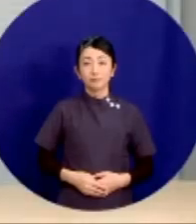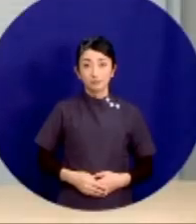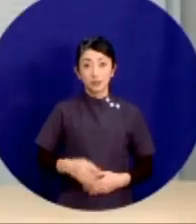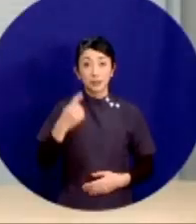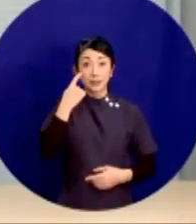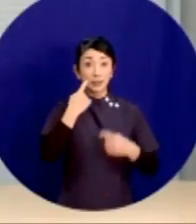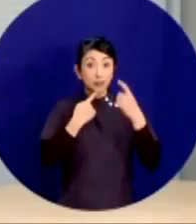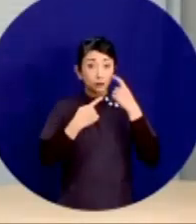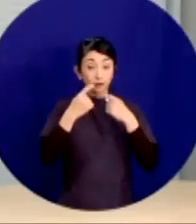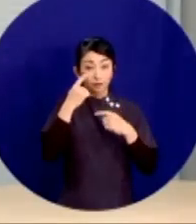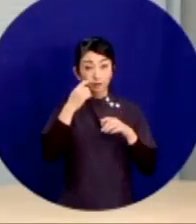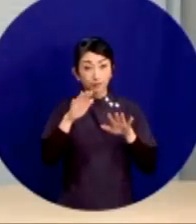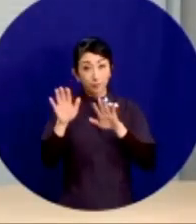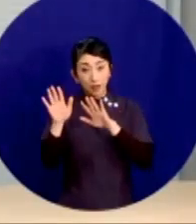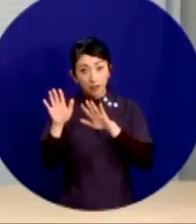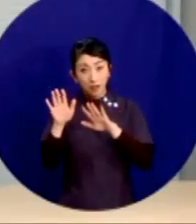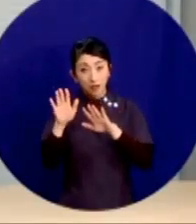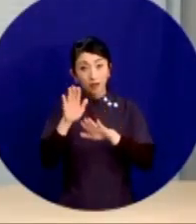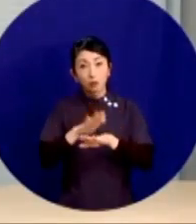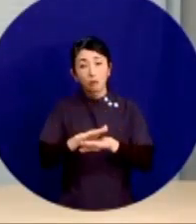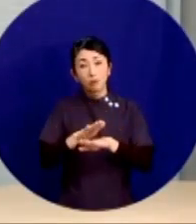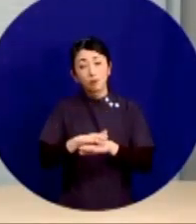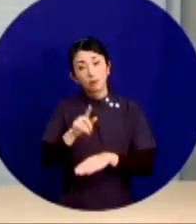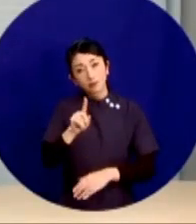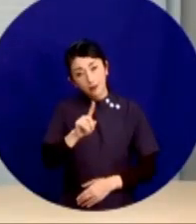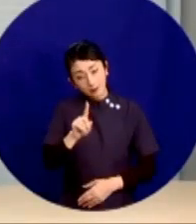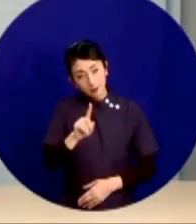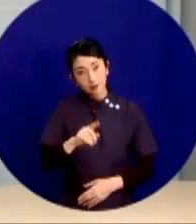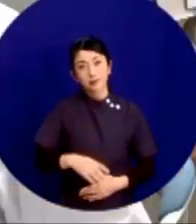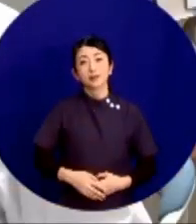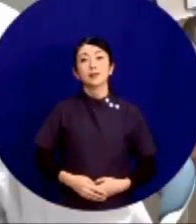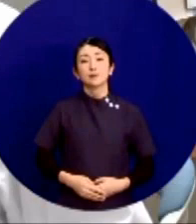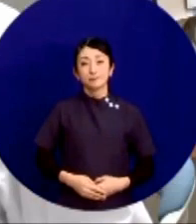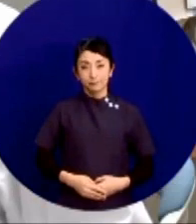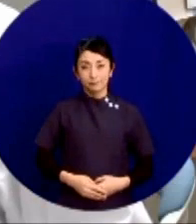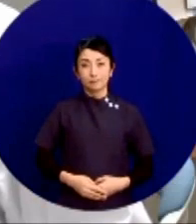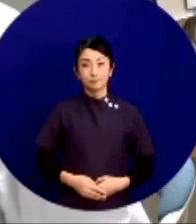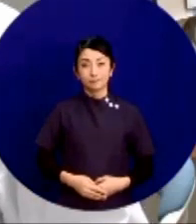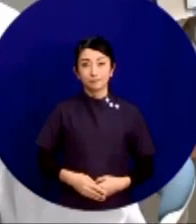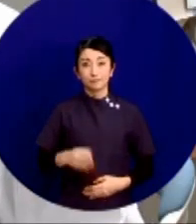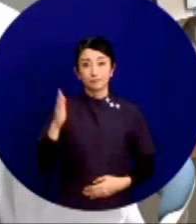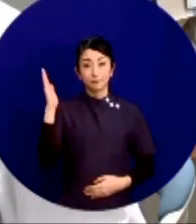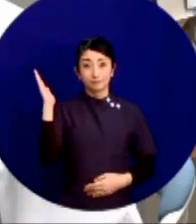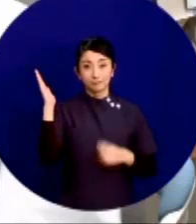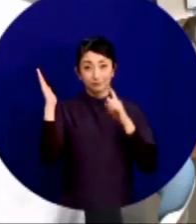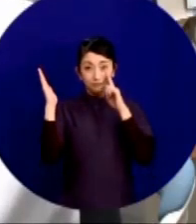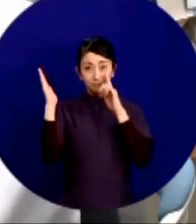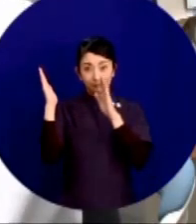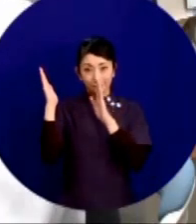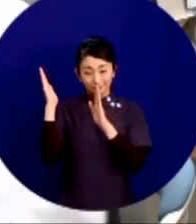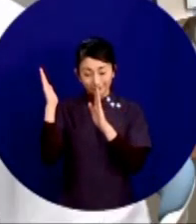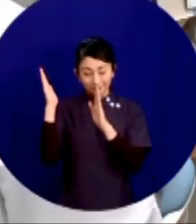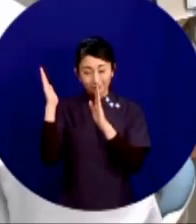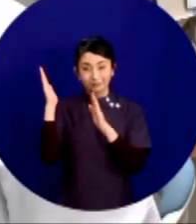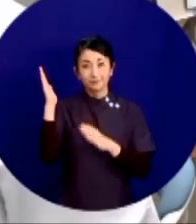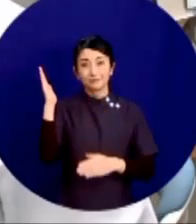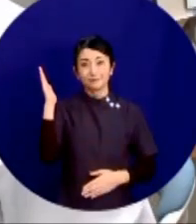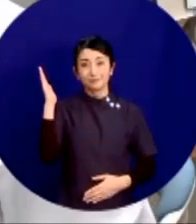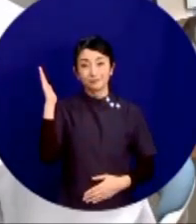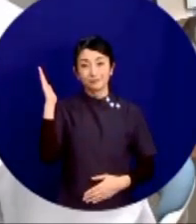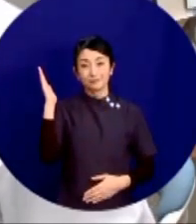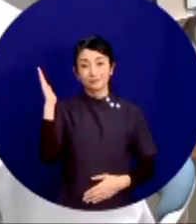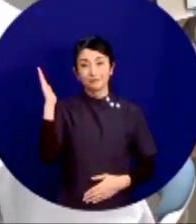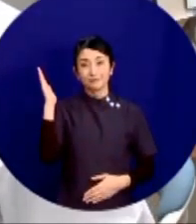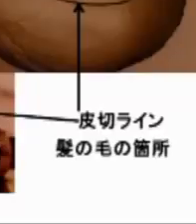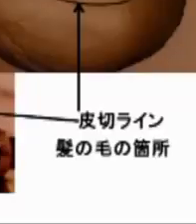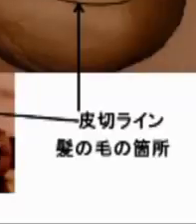西洋面では例えばどのような工夫をされるんですか？ はい、ここに示しました図